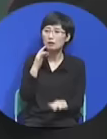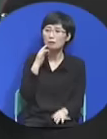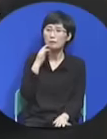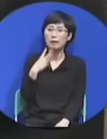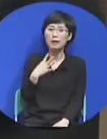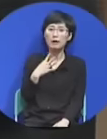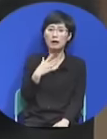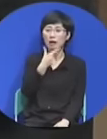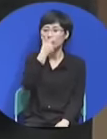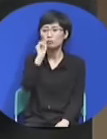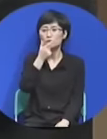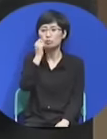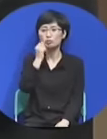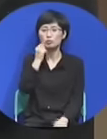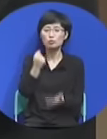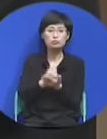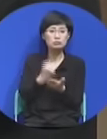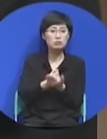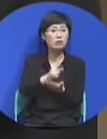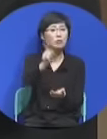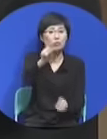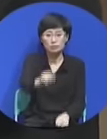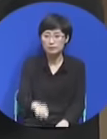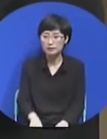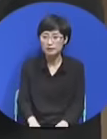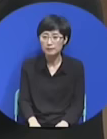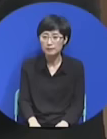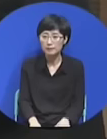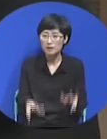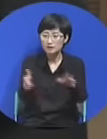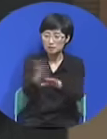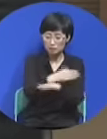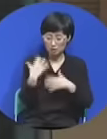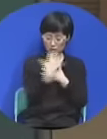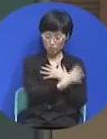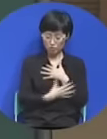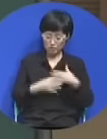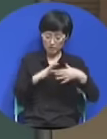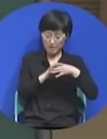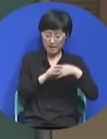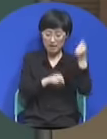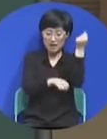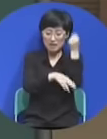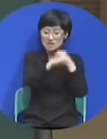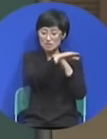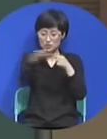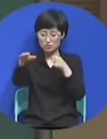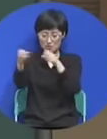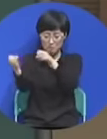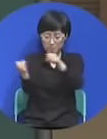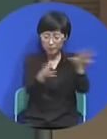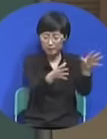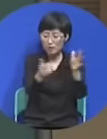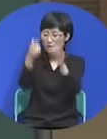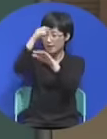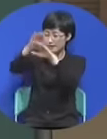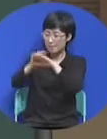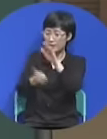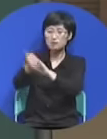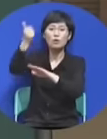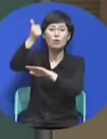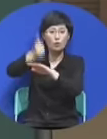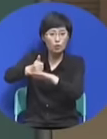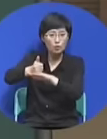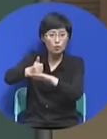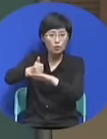领受这么大祝福的你们为什么要受到亏损？ 오늘부터 육신적인 기준 다 버리고 예배에 성공하면 여러분 정확하게